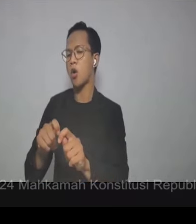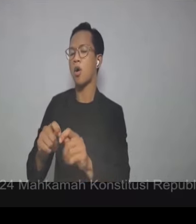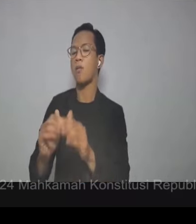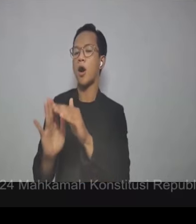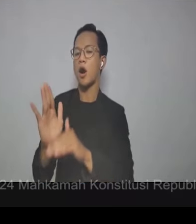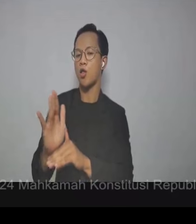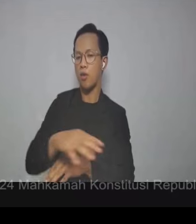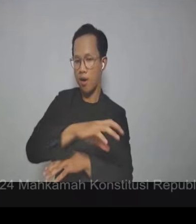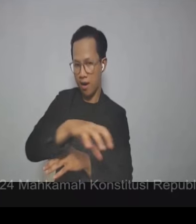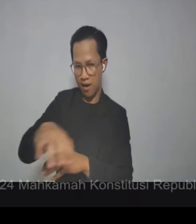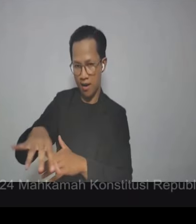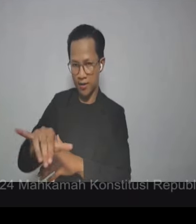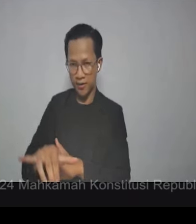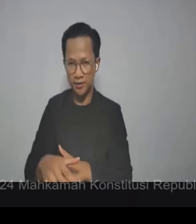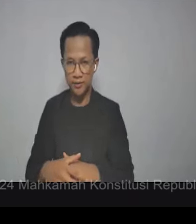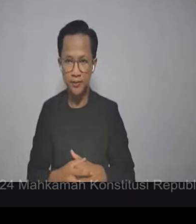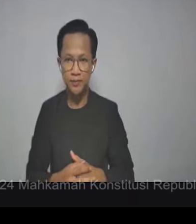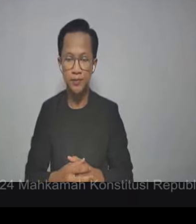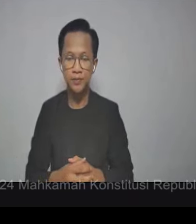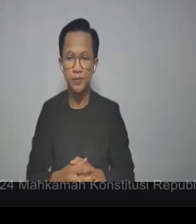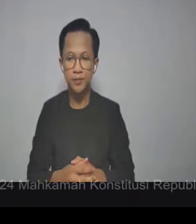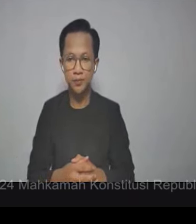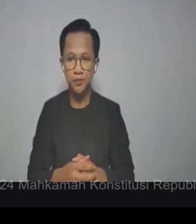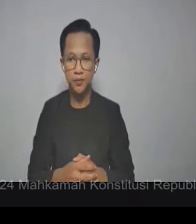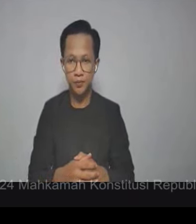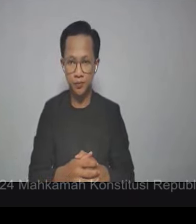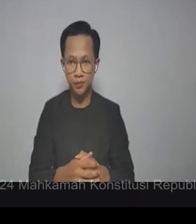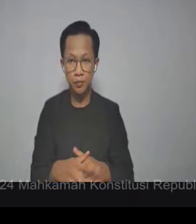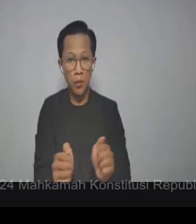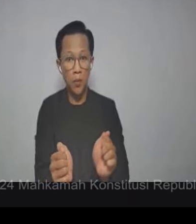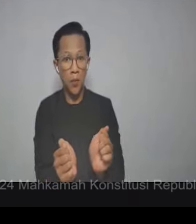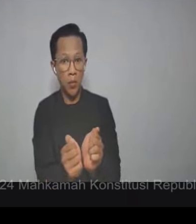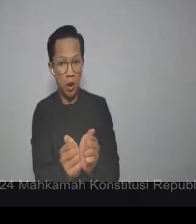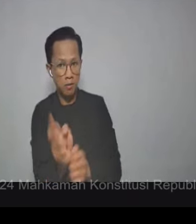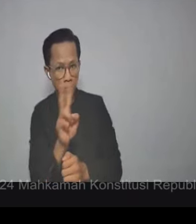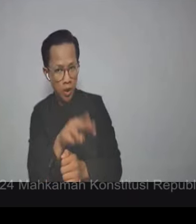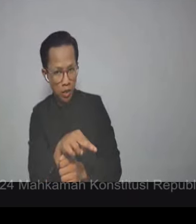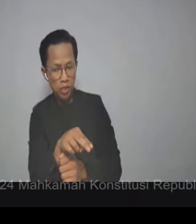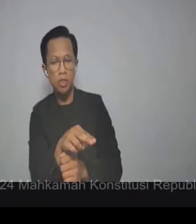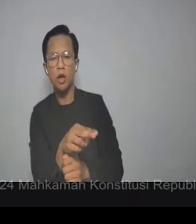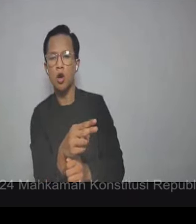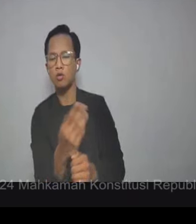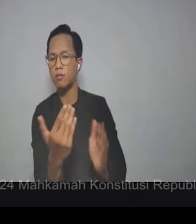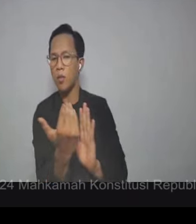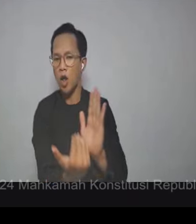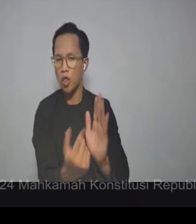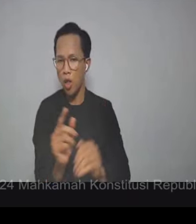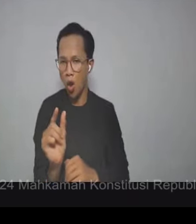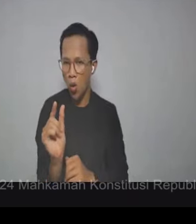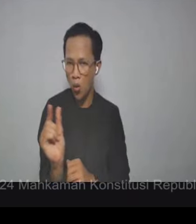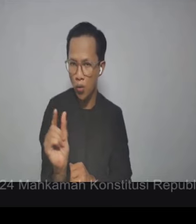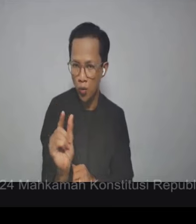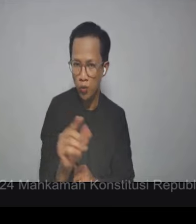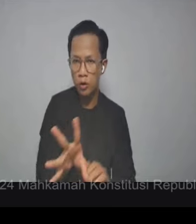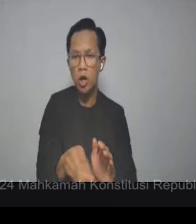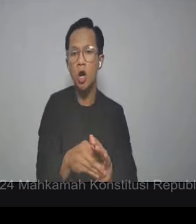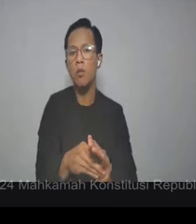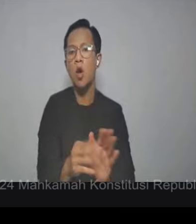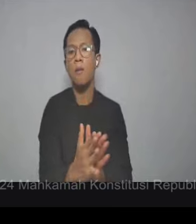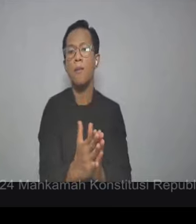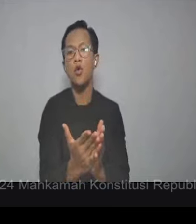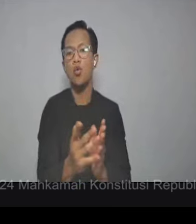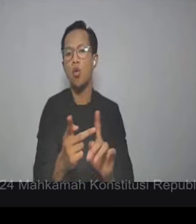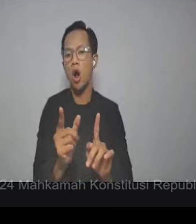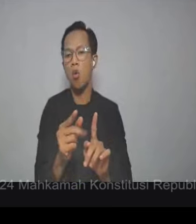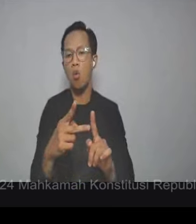Selain itu dalam merumuskan ketentuan pembidanaan perlu memperhatikan asas-asas umum ketentuan pidana yang terdapat dalam buku kesatu KUHP karena ketentuan dalam buku